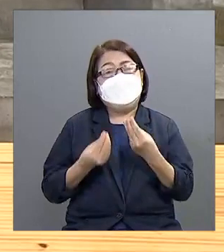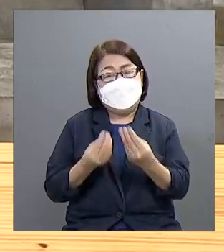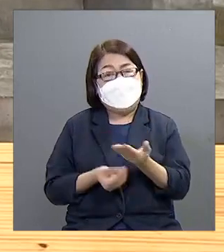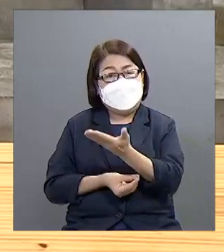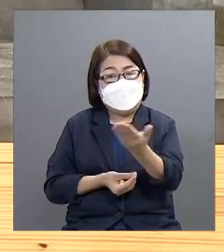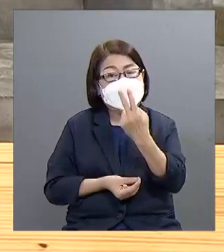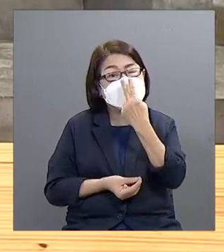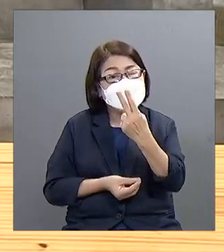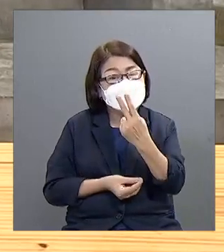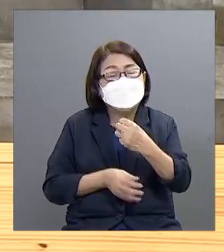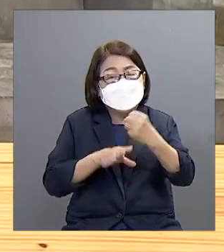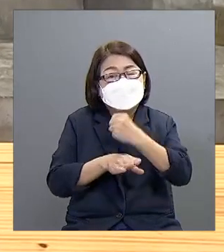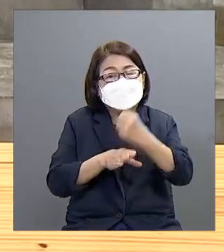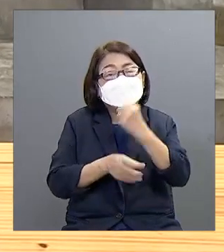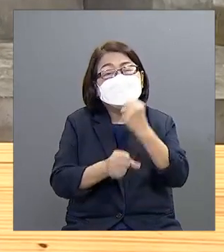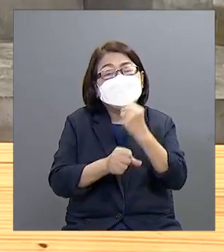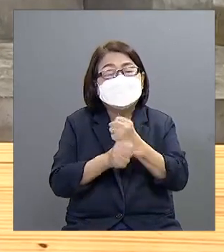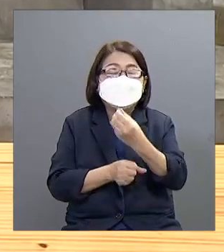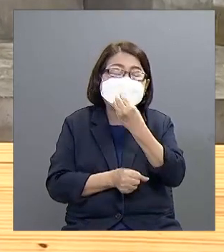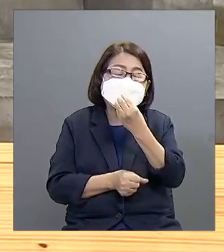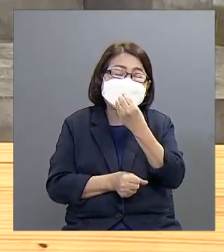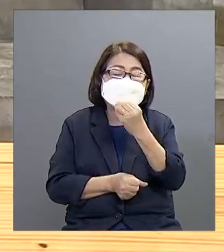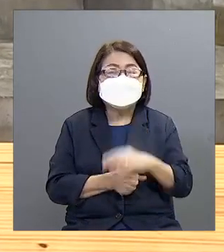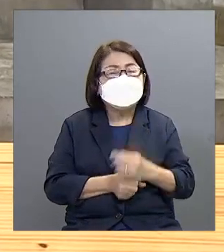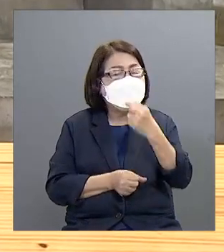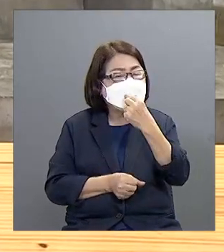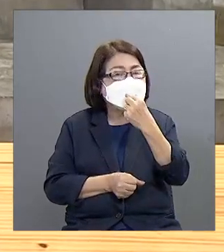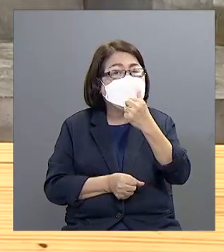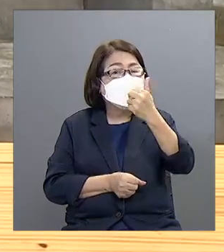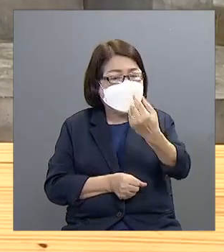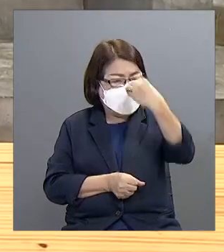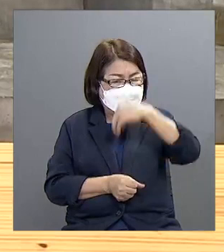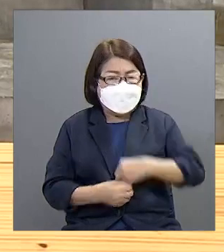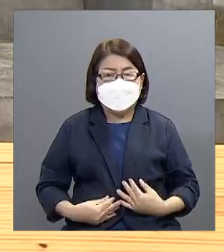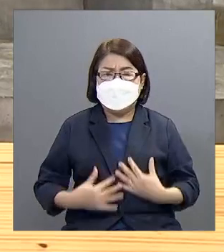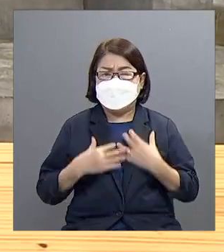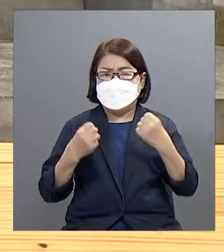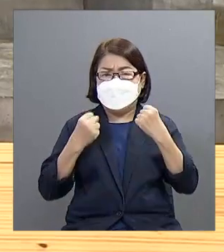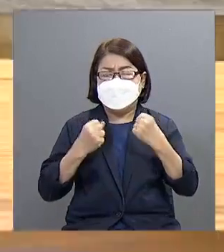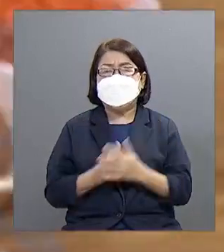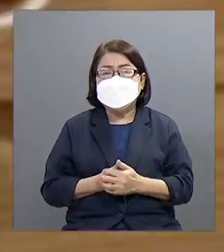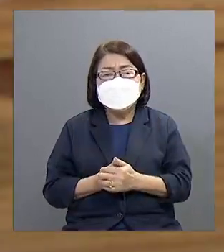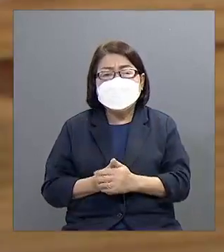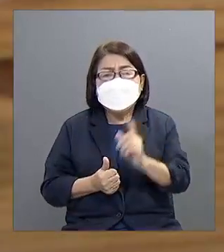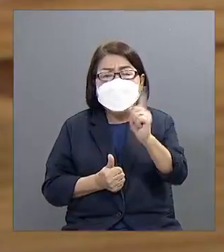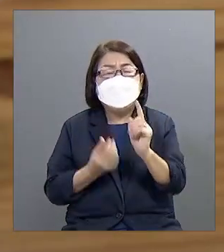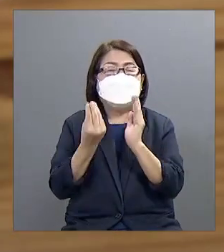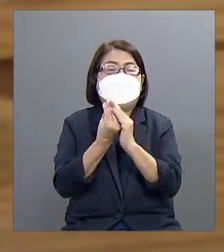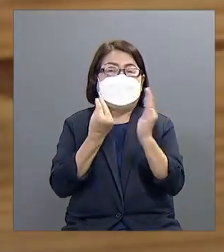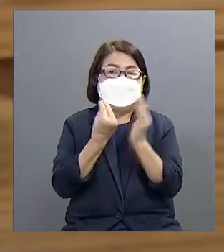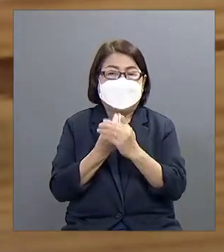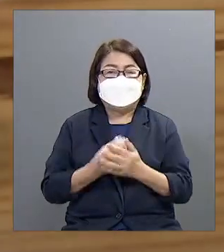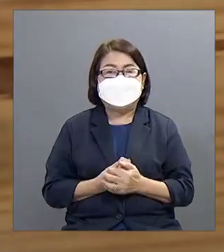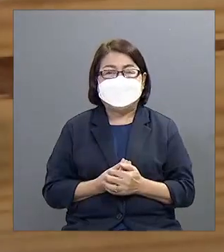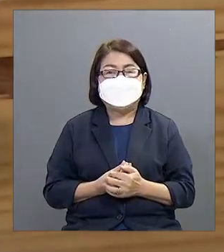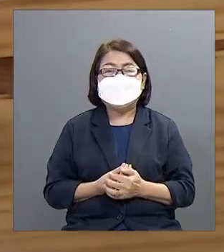กรอบๆนะคะแต่ว่ามีคุณค่าทางโภชนาการสูงมากเมนูนี้มีส่วนผสมหลักเป็นผักพื้นบ้านไทยค่ะเมนูนี้มีชื่อว่